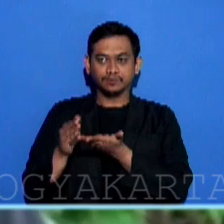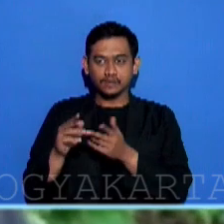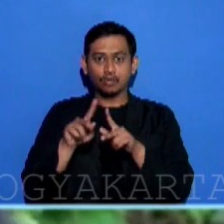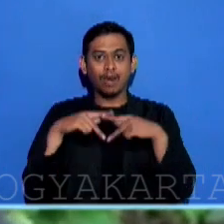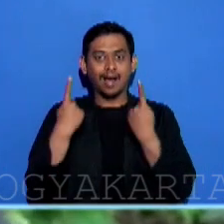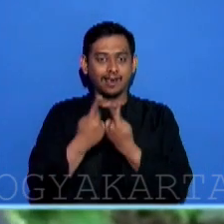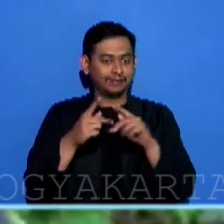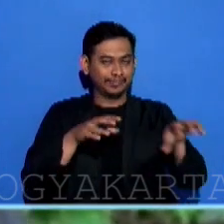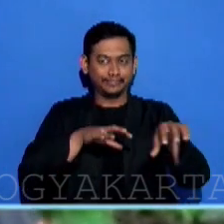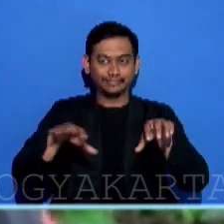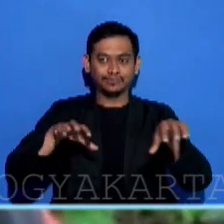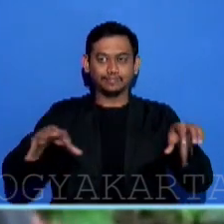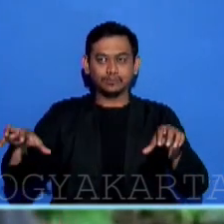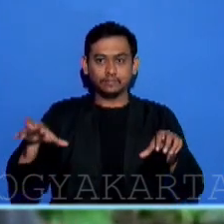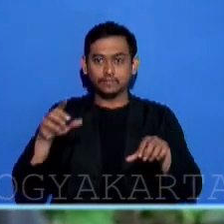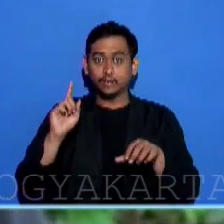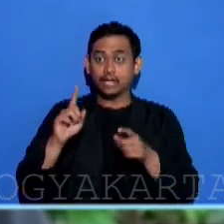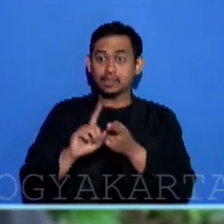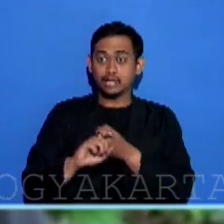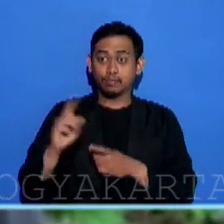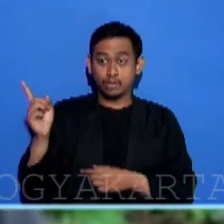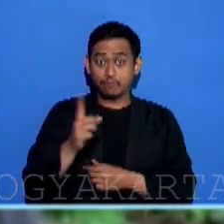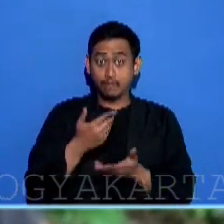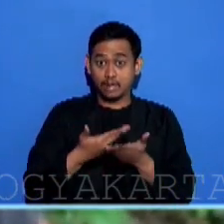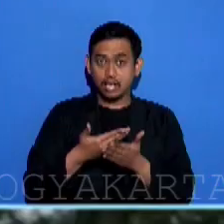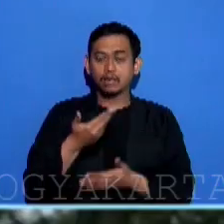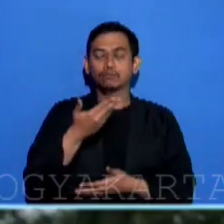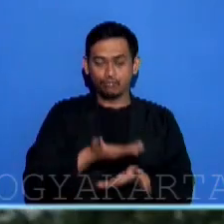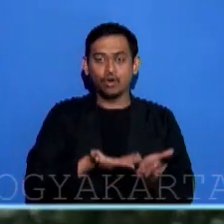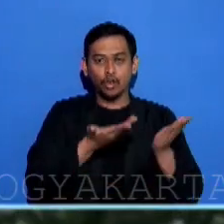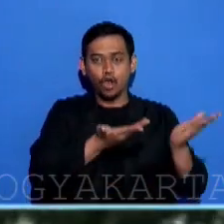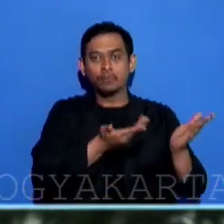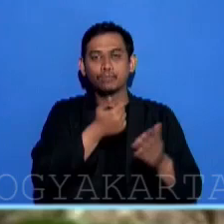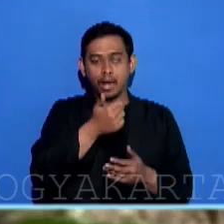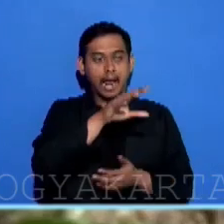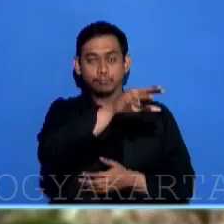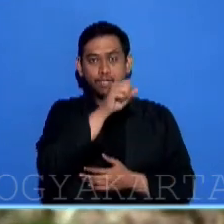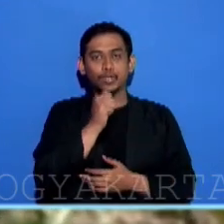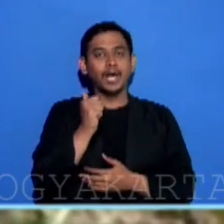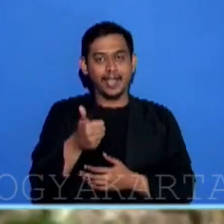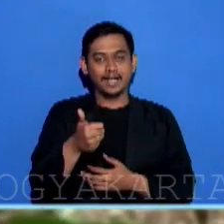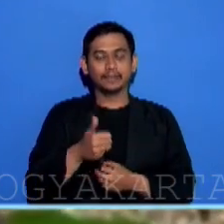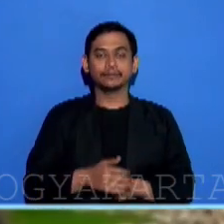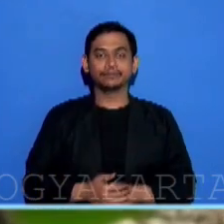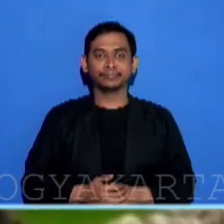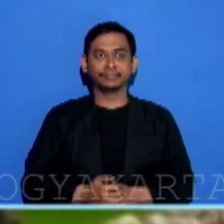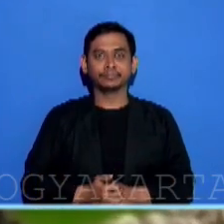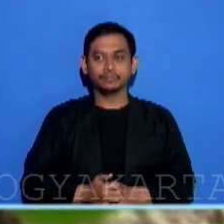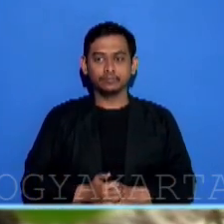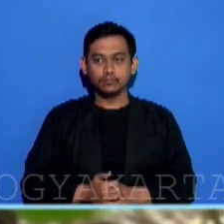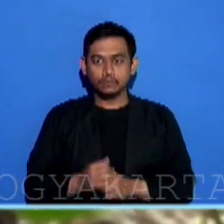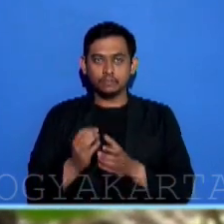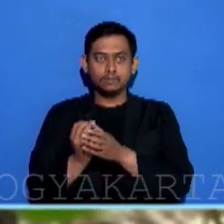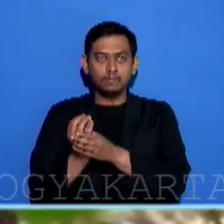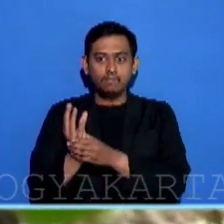e betah Nggih pas Kula ngunduh Monggo dipendet ing tembe ngajengipun panto badhe mekaraken taneman Sekar ing